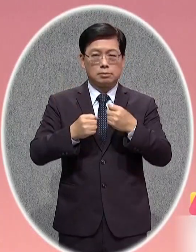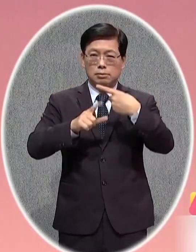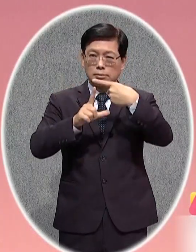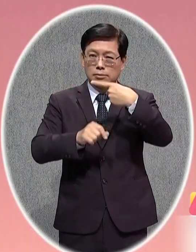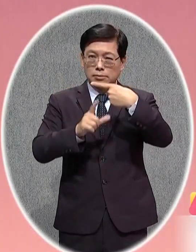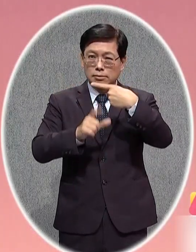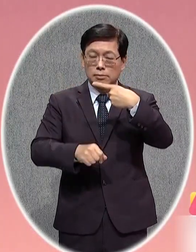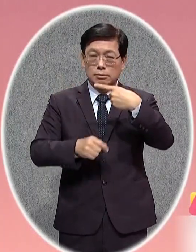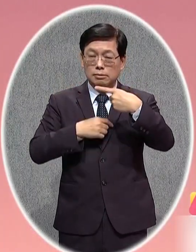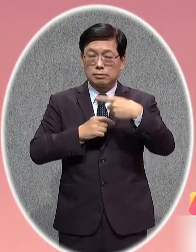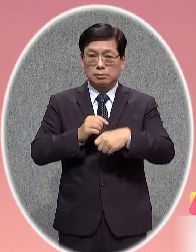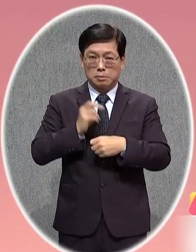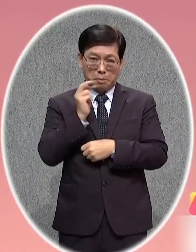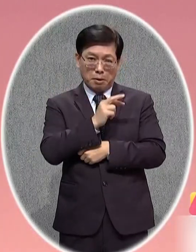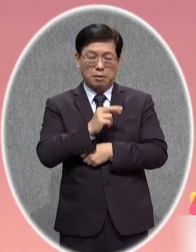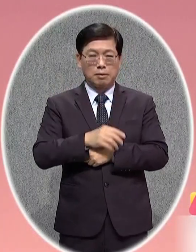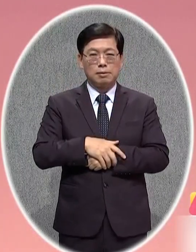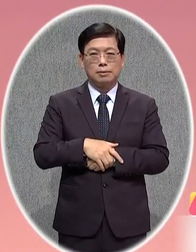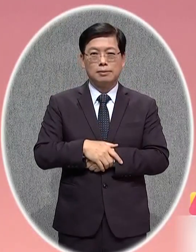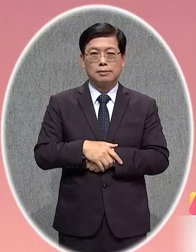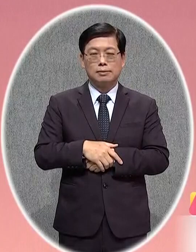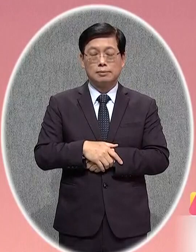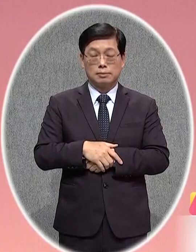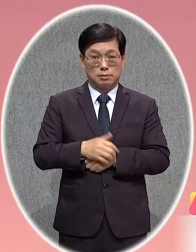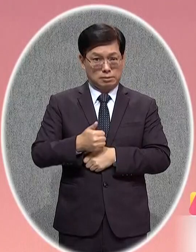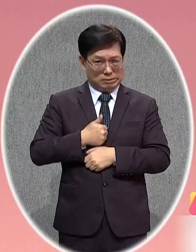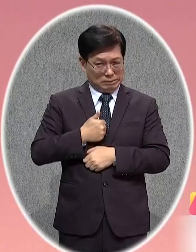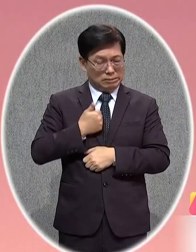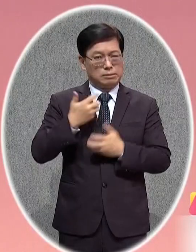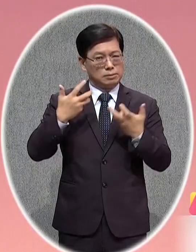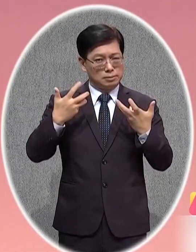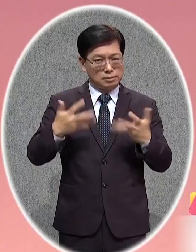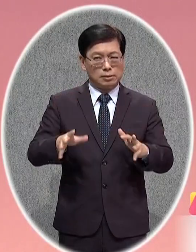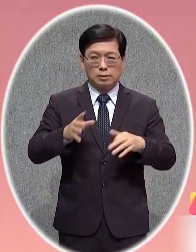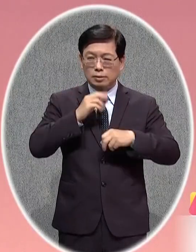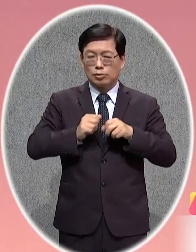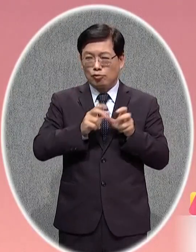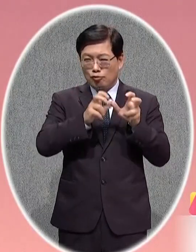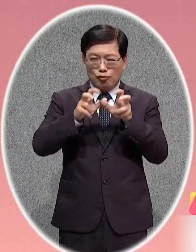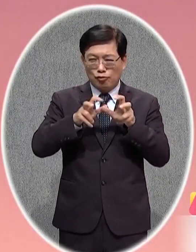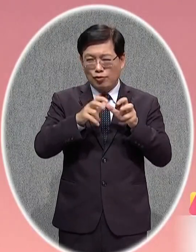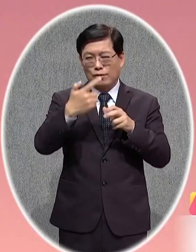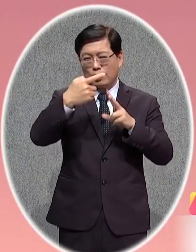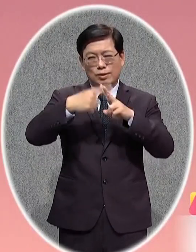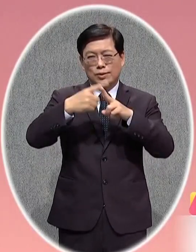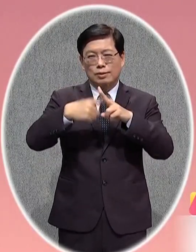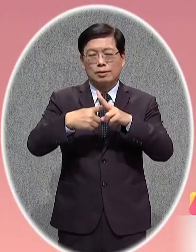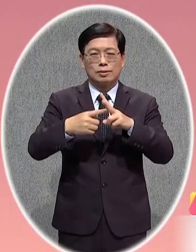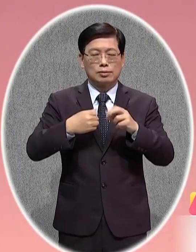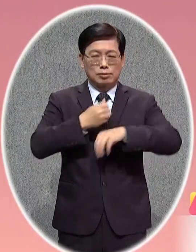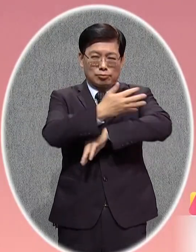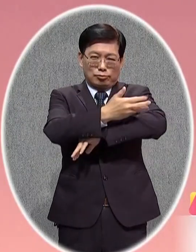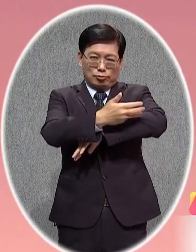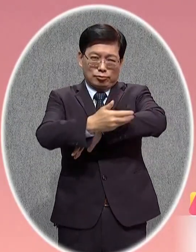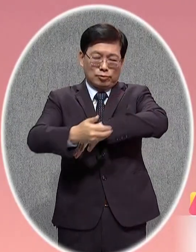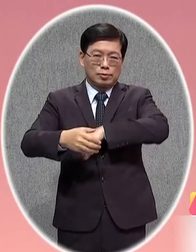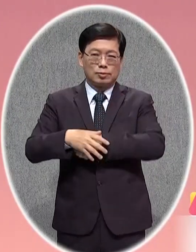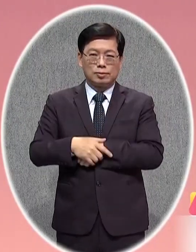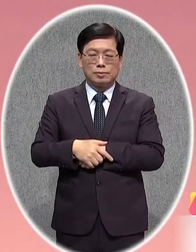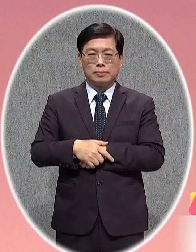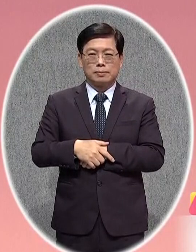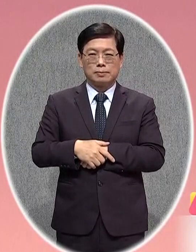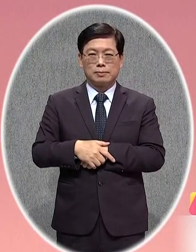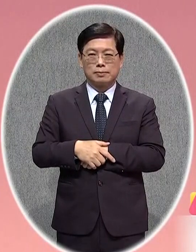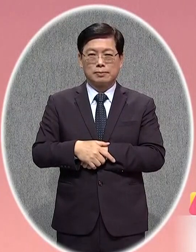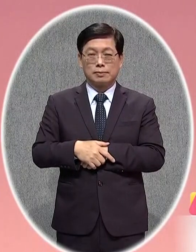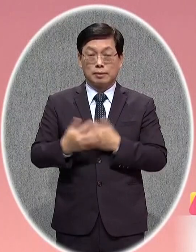份的一个时光里面看见的，非常非常多的毛蟹是在一个很小的溪流上面。